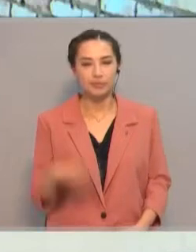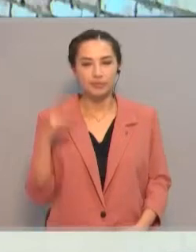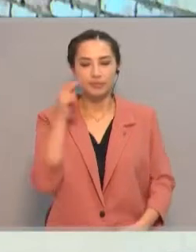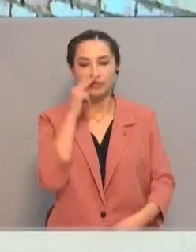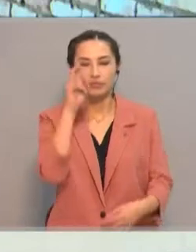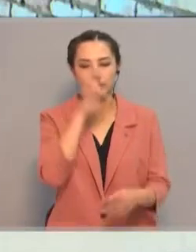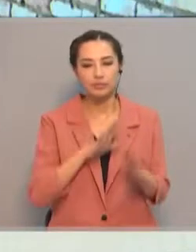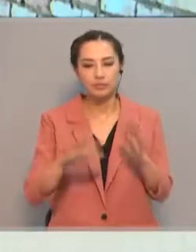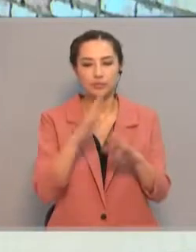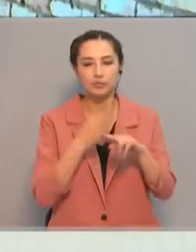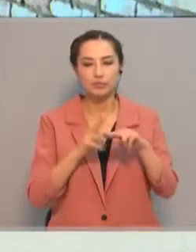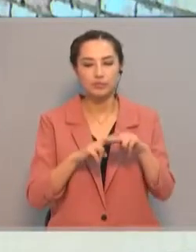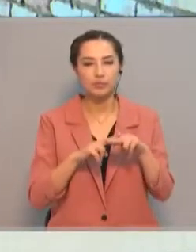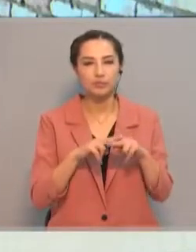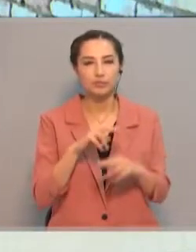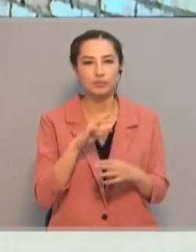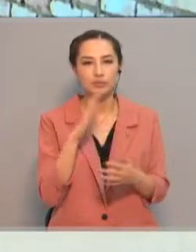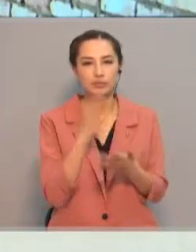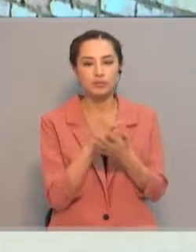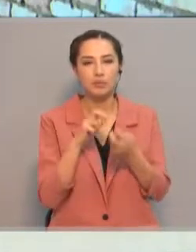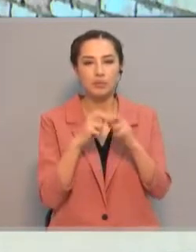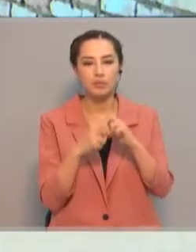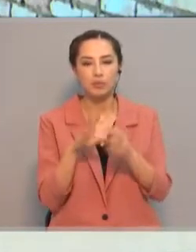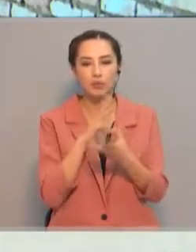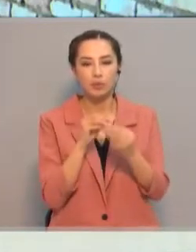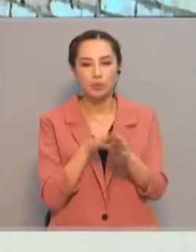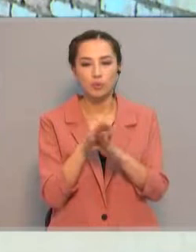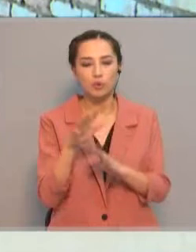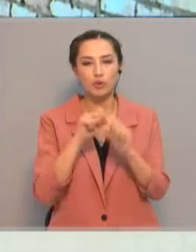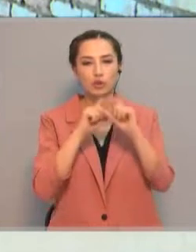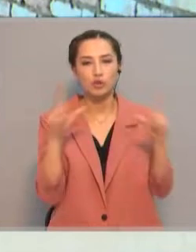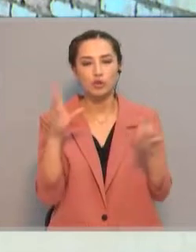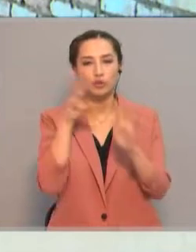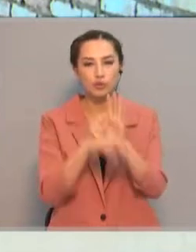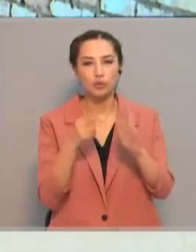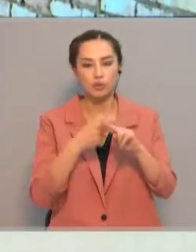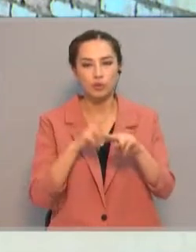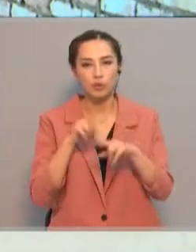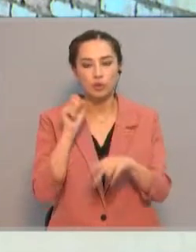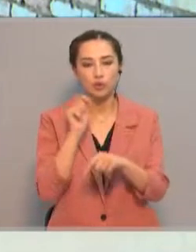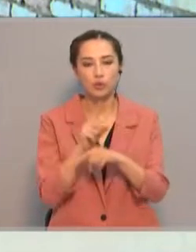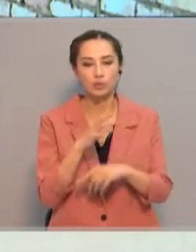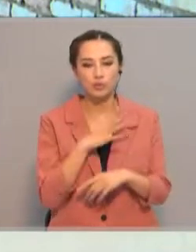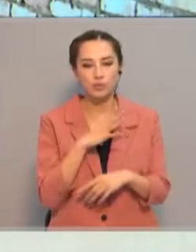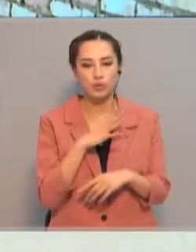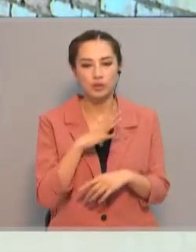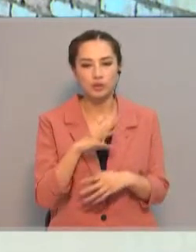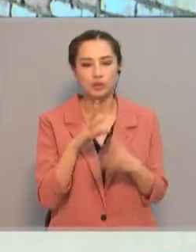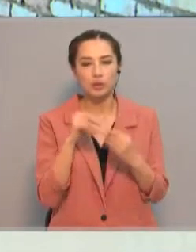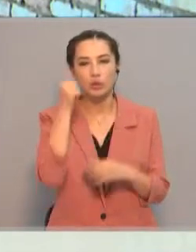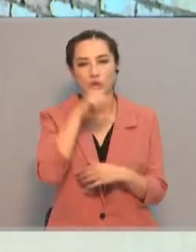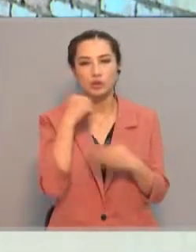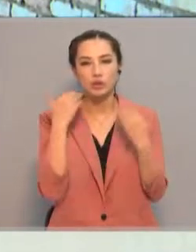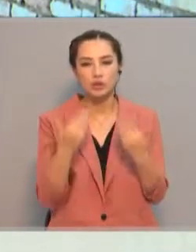В третьем мегаполисе остро стоит проблема с переполненностью школ. Программа по их строительству в указанных территориях запущена. В этом